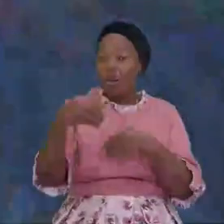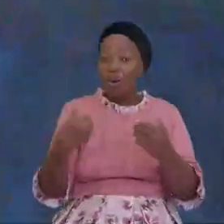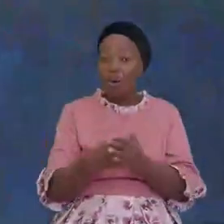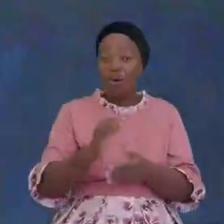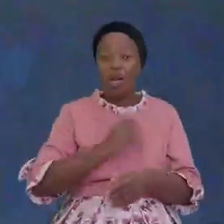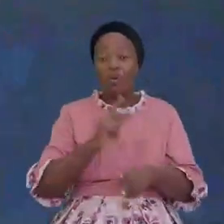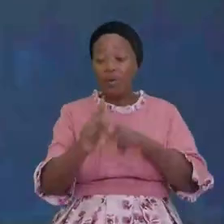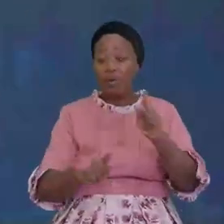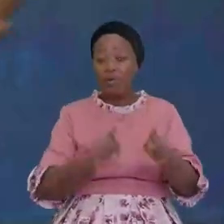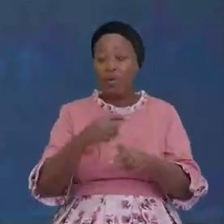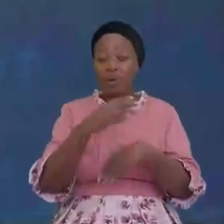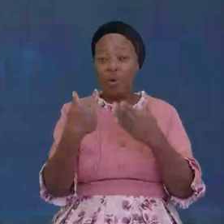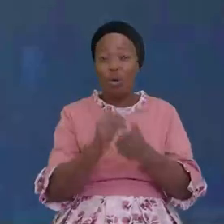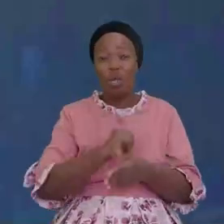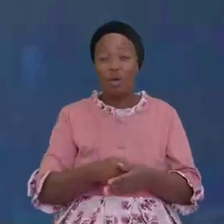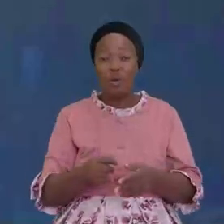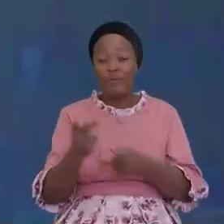soir.